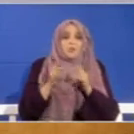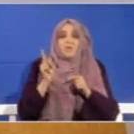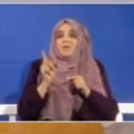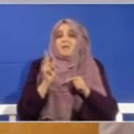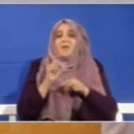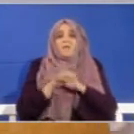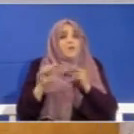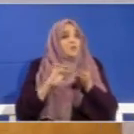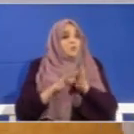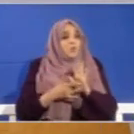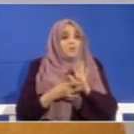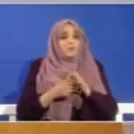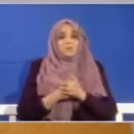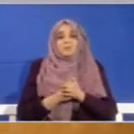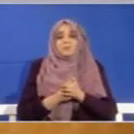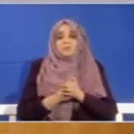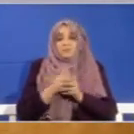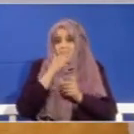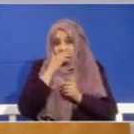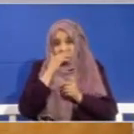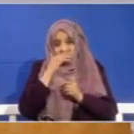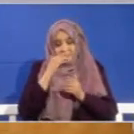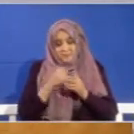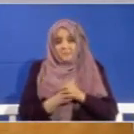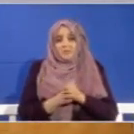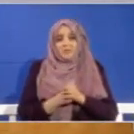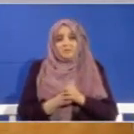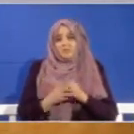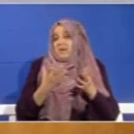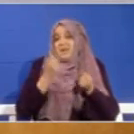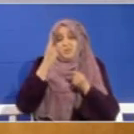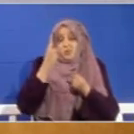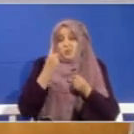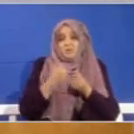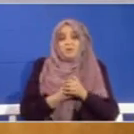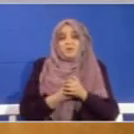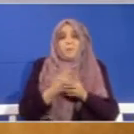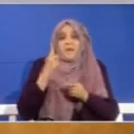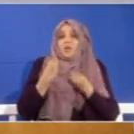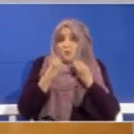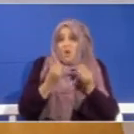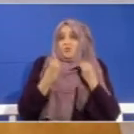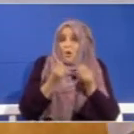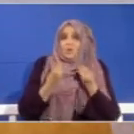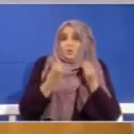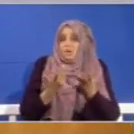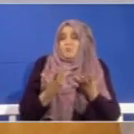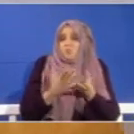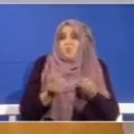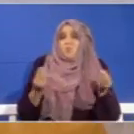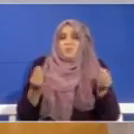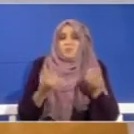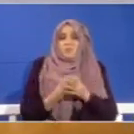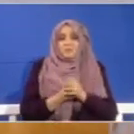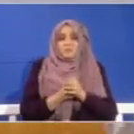نتاعنا المستقبل نتاعها ضمن لها المستقبل نتاعها والضامن هو ربي سبحانه عز وجل لكن أعطاله يعني أعطى لها الشيء اللي